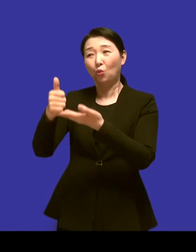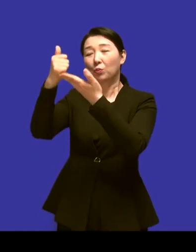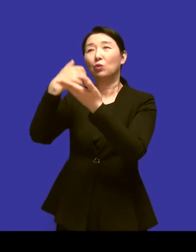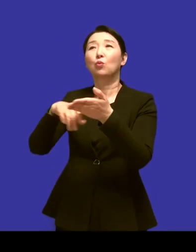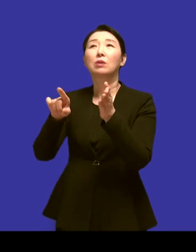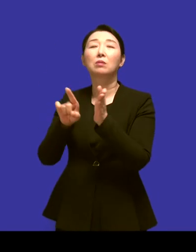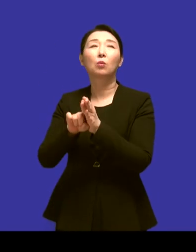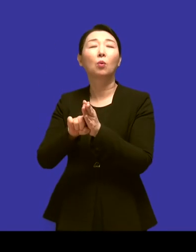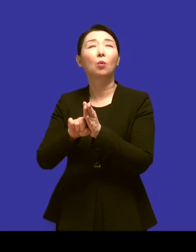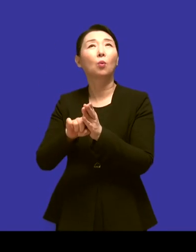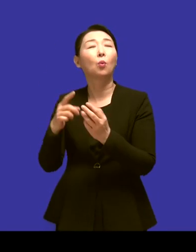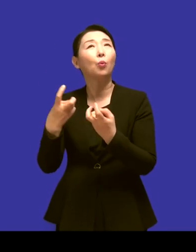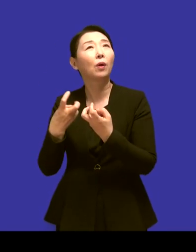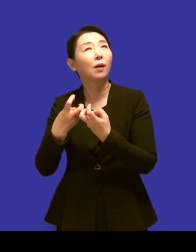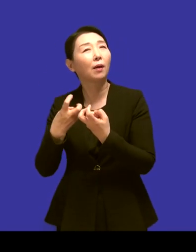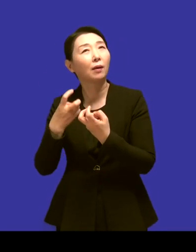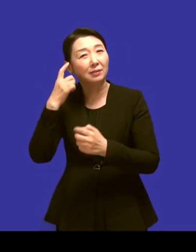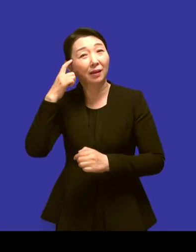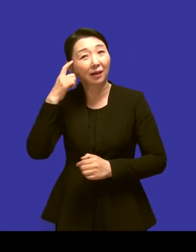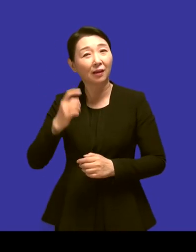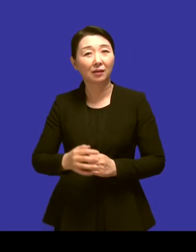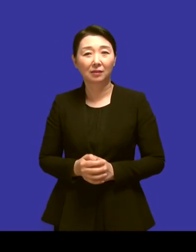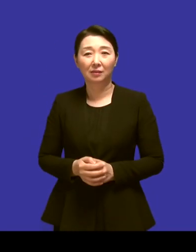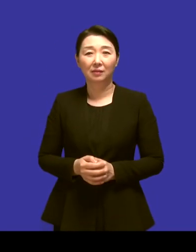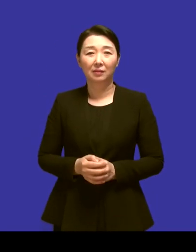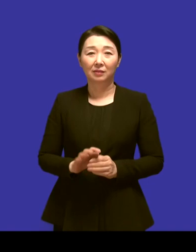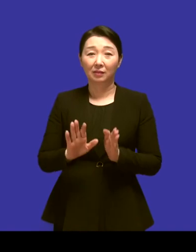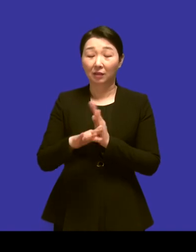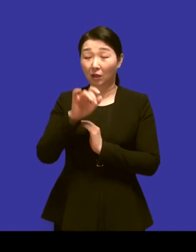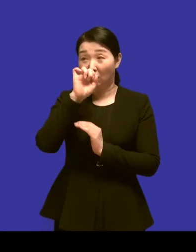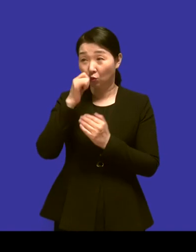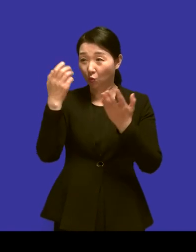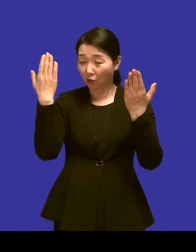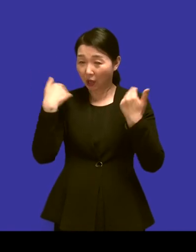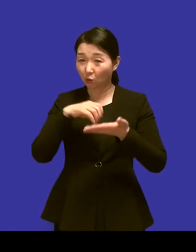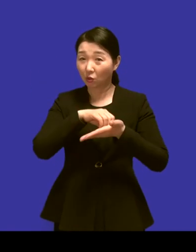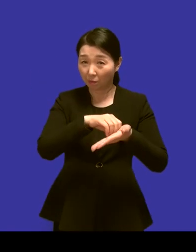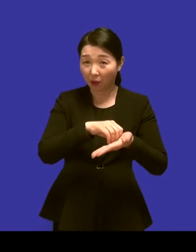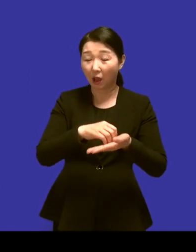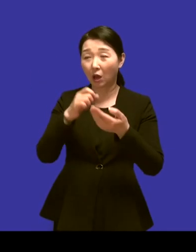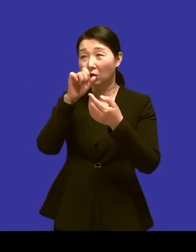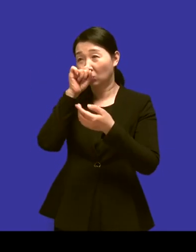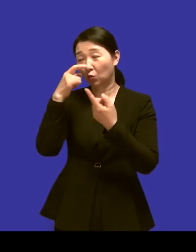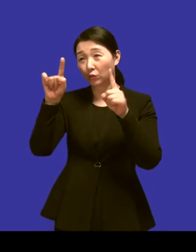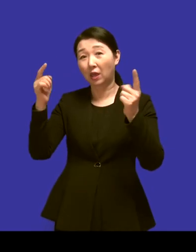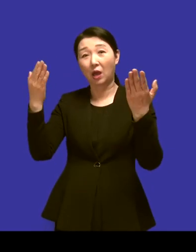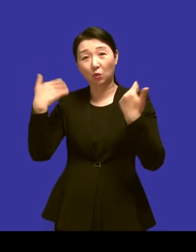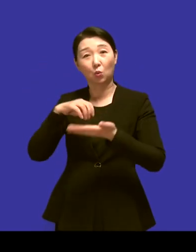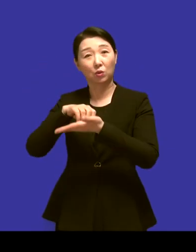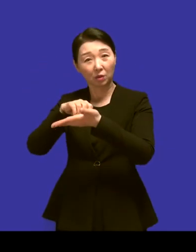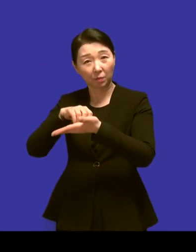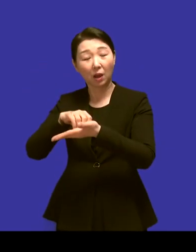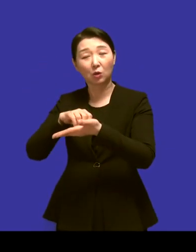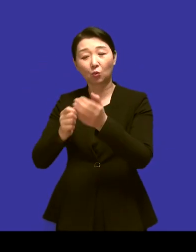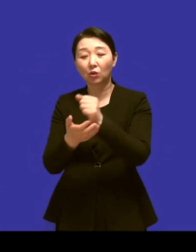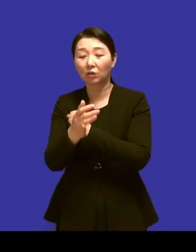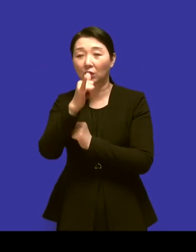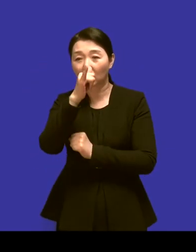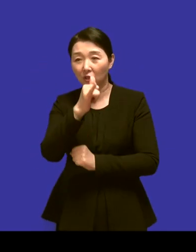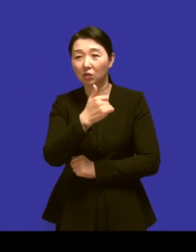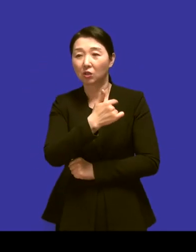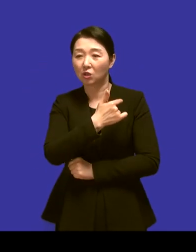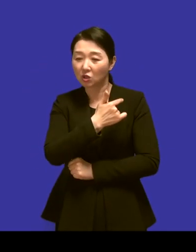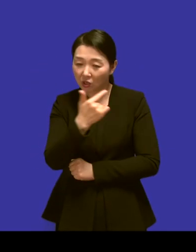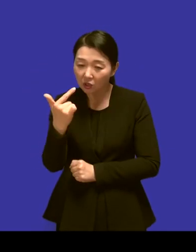어떻게 해야 될까? 아 그러면 내가 뭔가 좋은 이제 학교 가고 좋은 대학에 가고 뭐 좋은 영향력 있는 큰 사람이 돼서